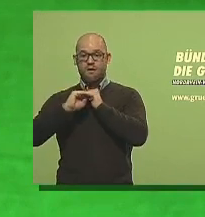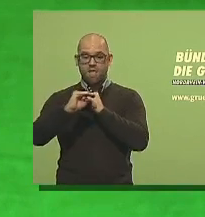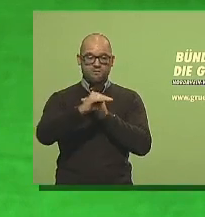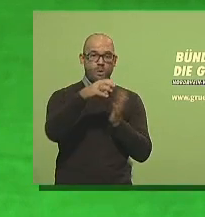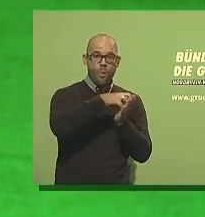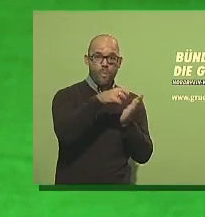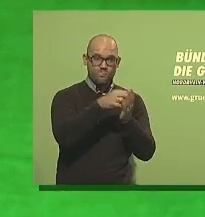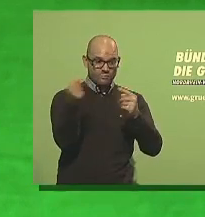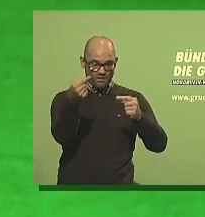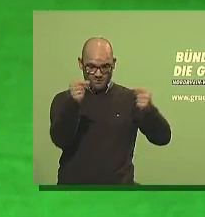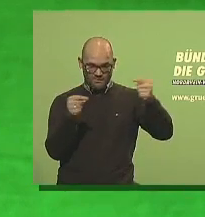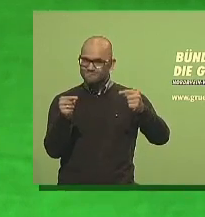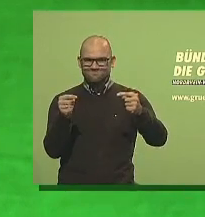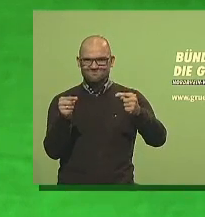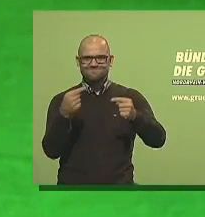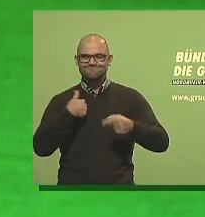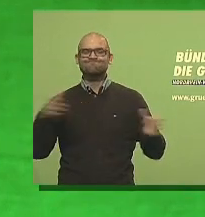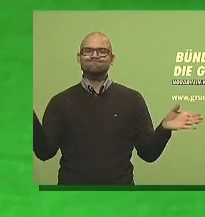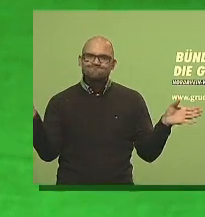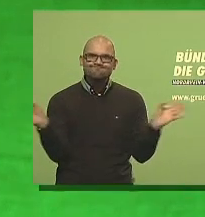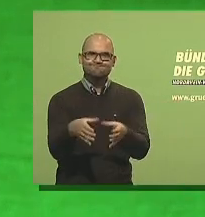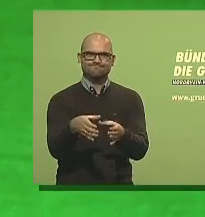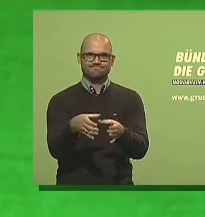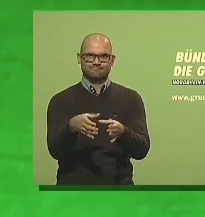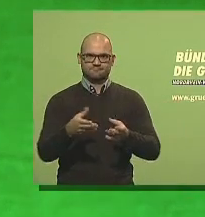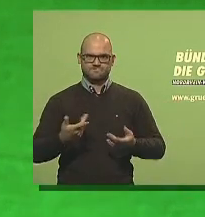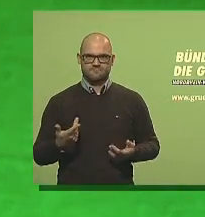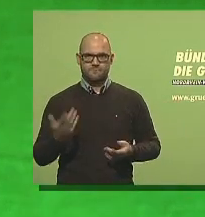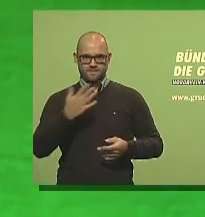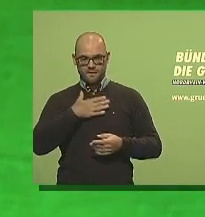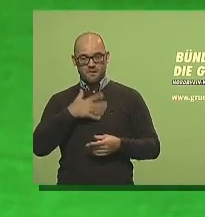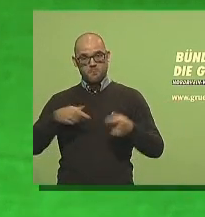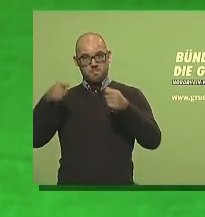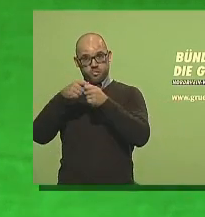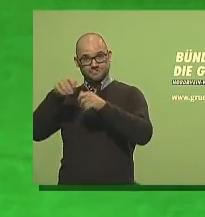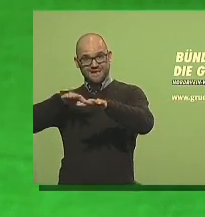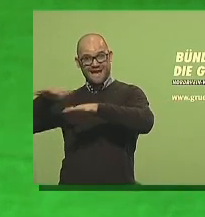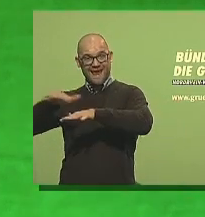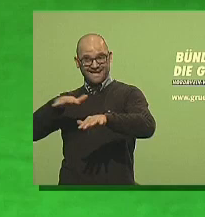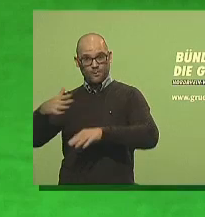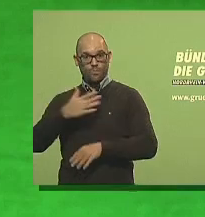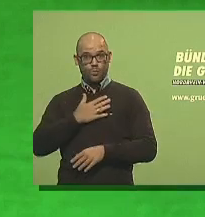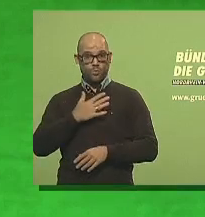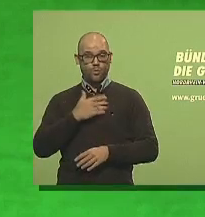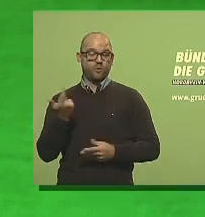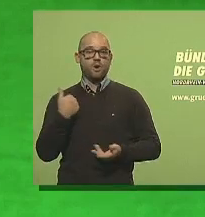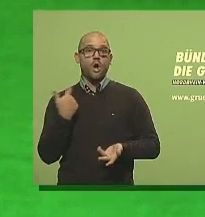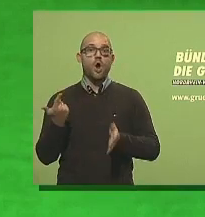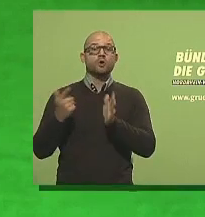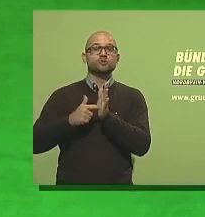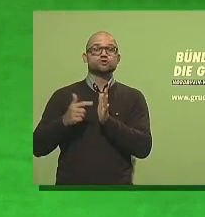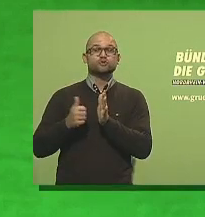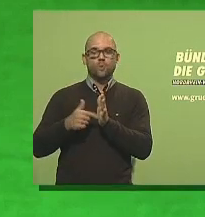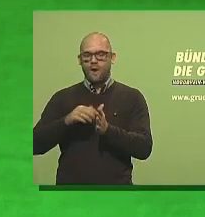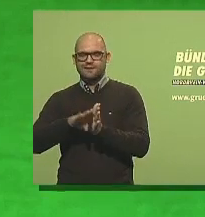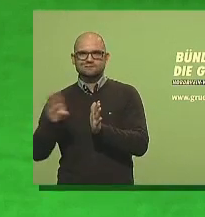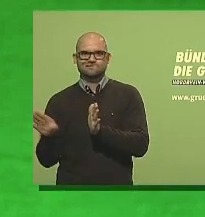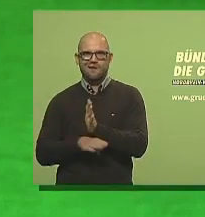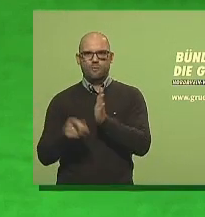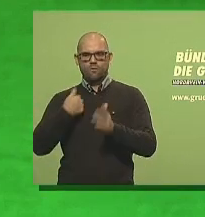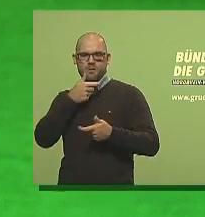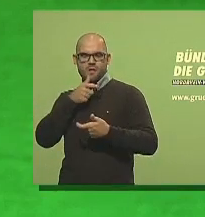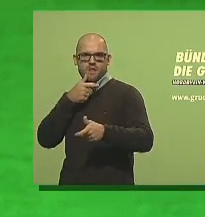Das verspreche ich. Wir werden keine Bundesregierung sein, die mit Steuersenkungspopulismus